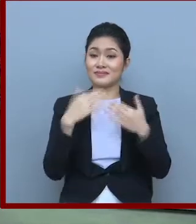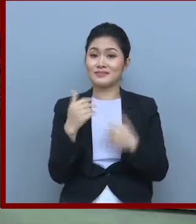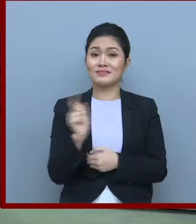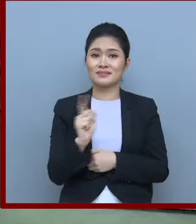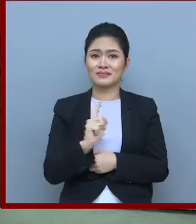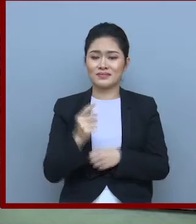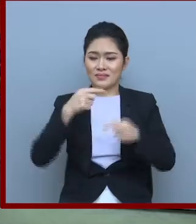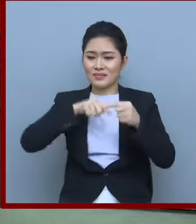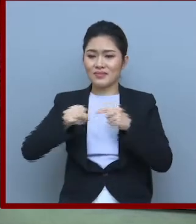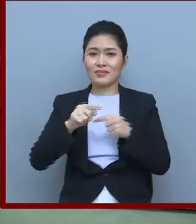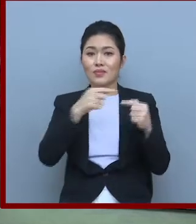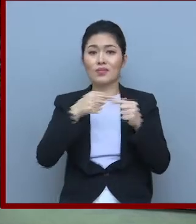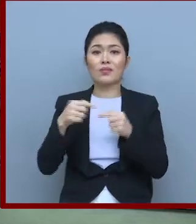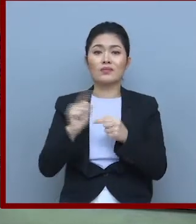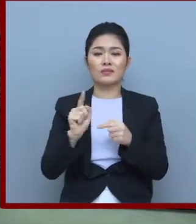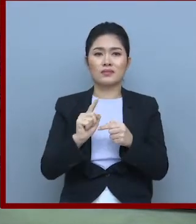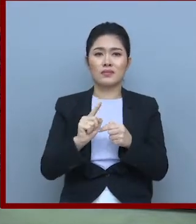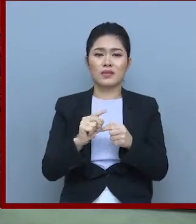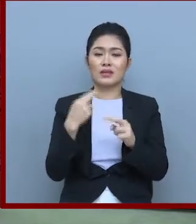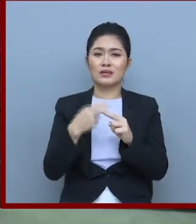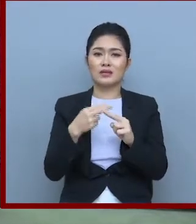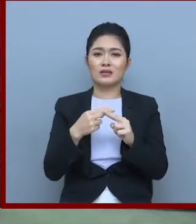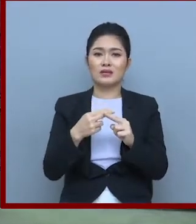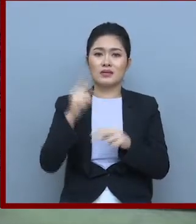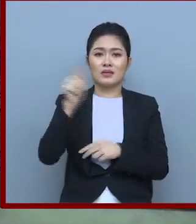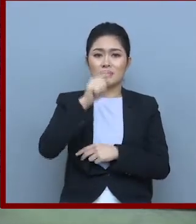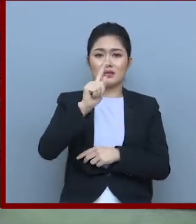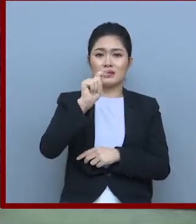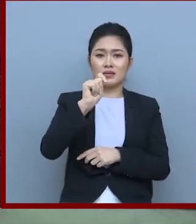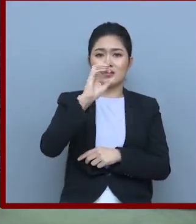จากนั้นเนี่ยครับให้ไปที่ตัว True นะครับ